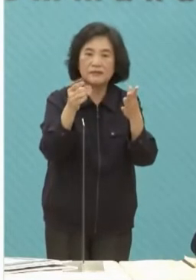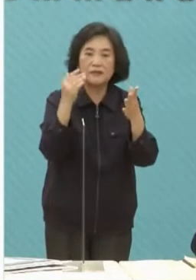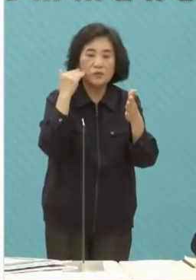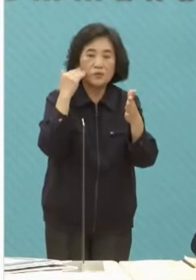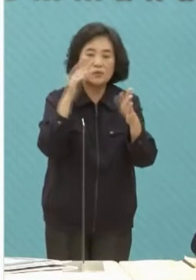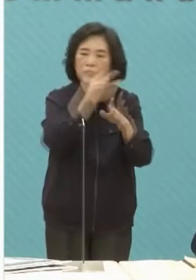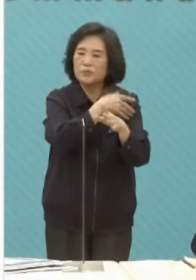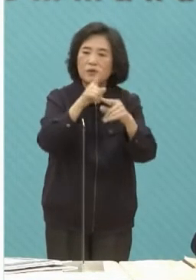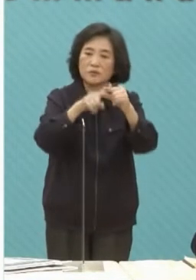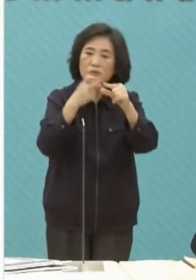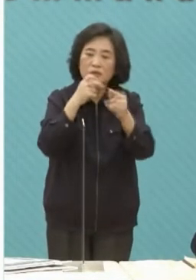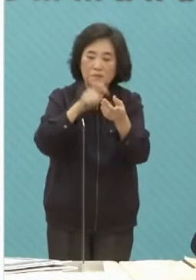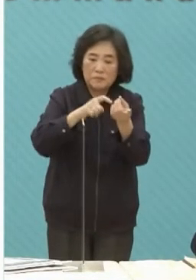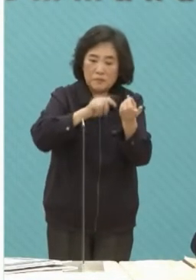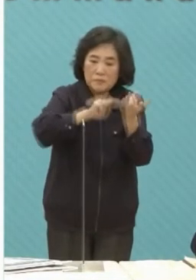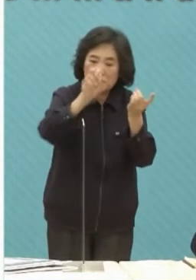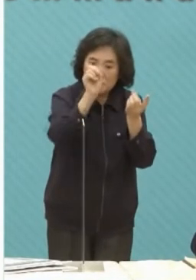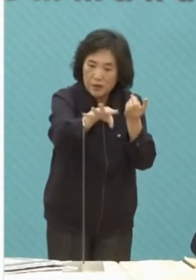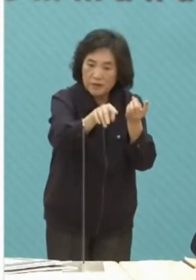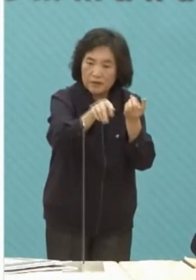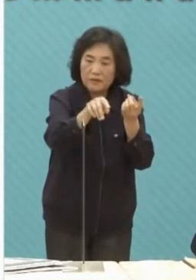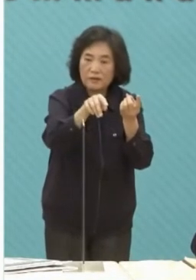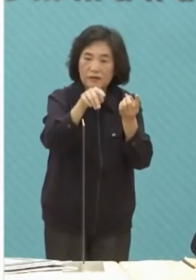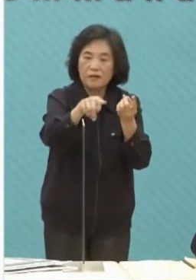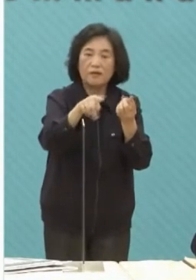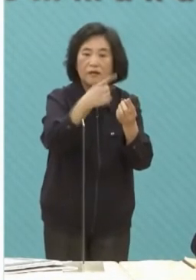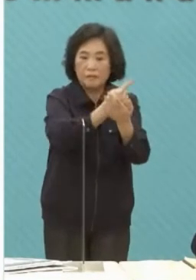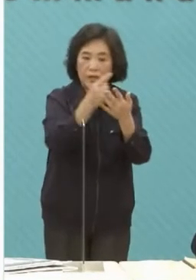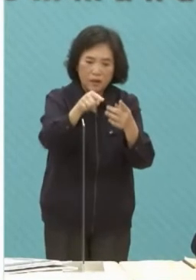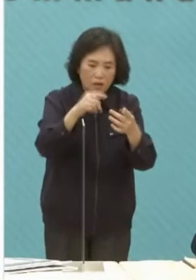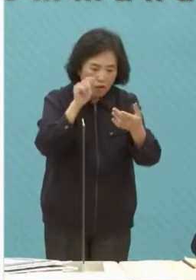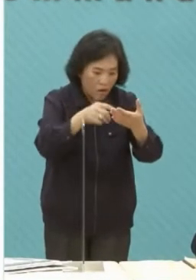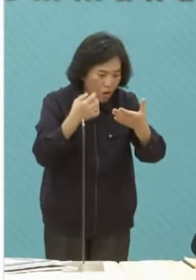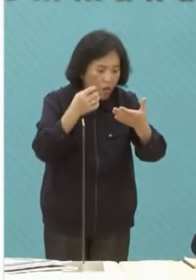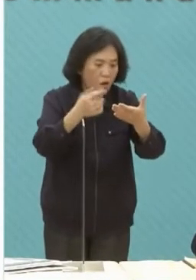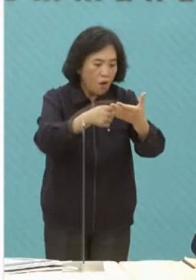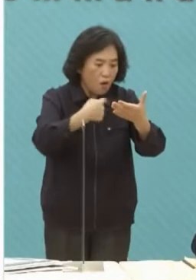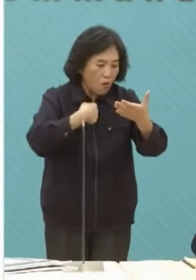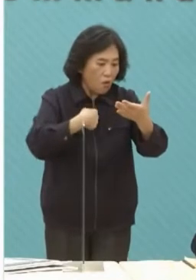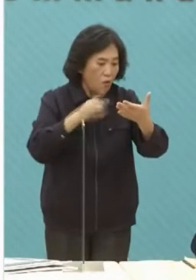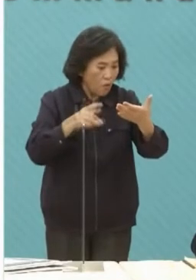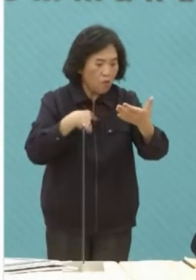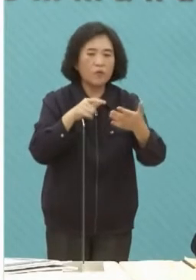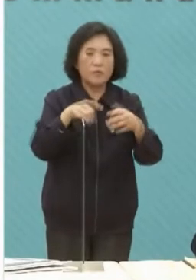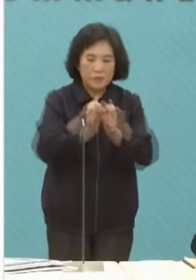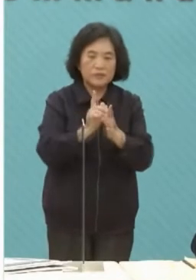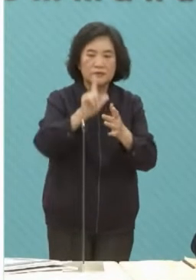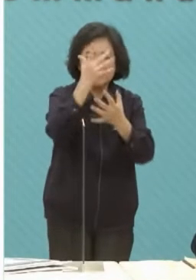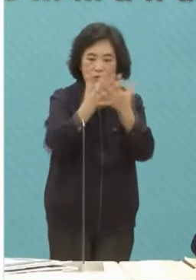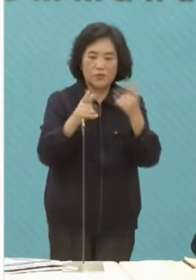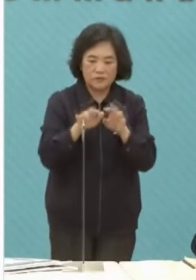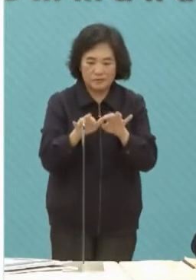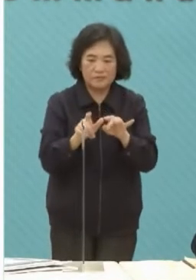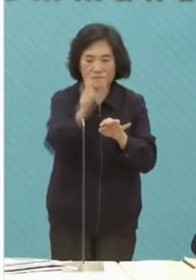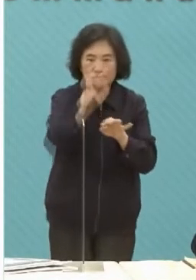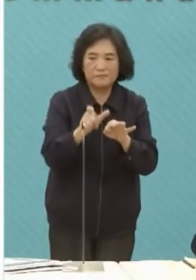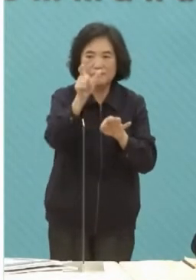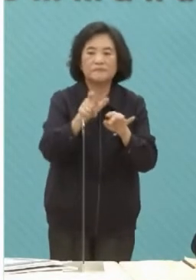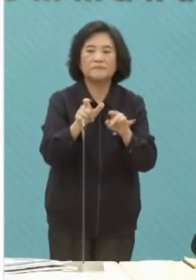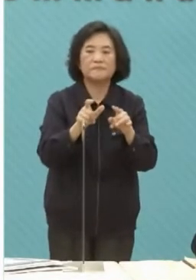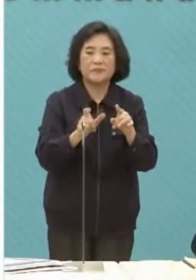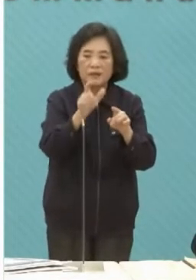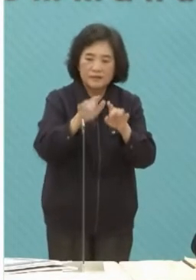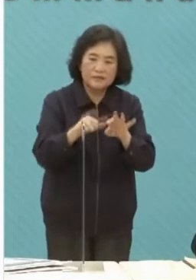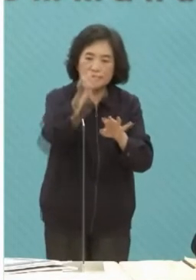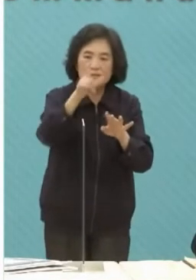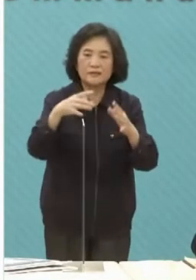要接到中央的简讯，我们希望所有的确诊的民众就可以上网去填报你的基本资料，还有你